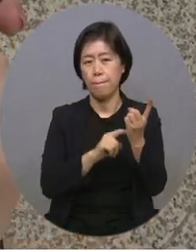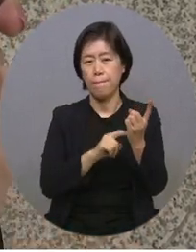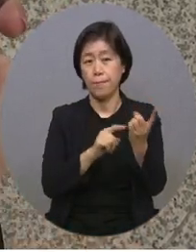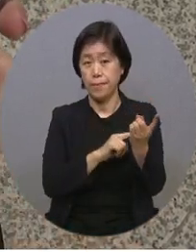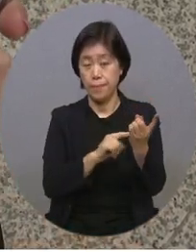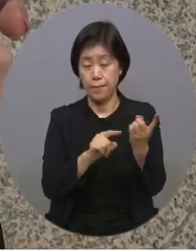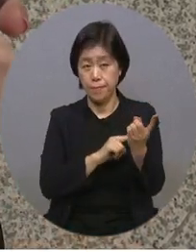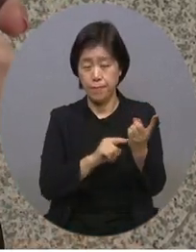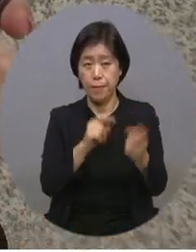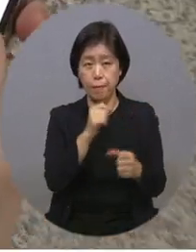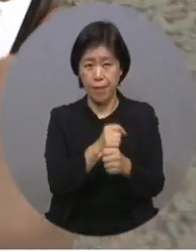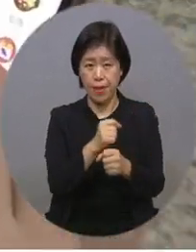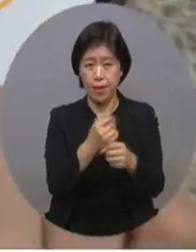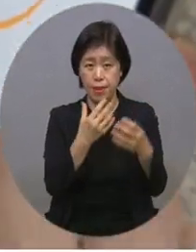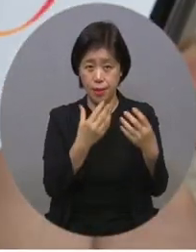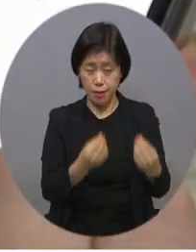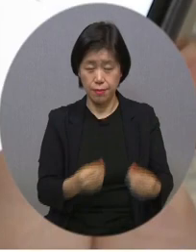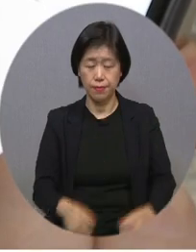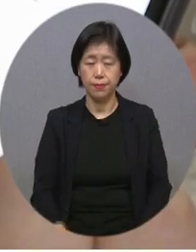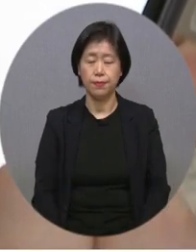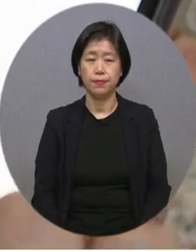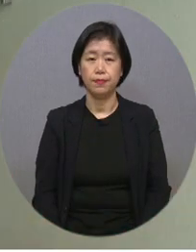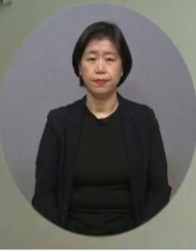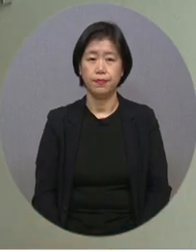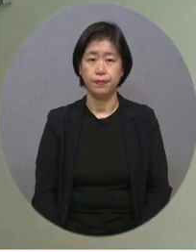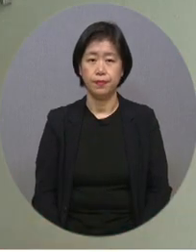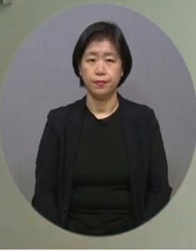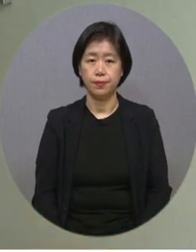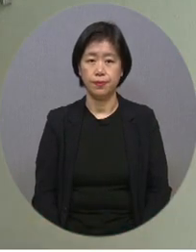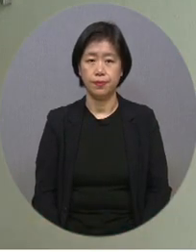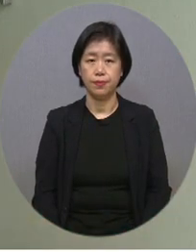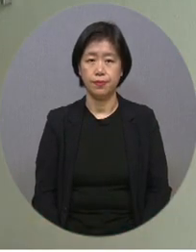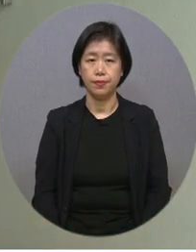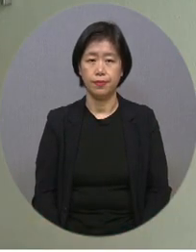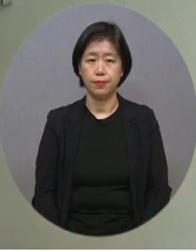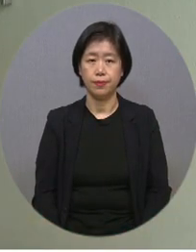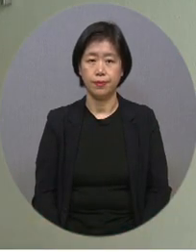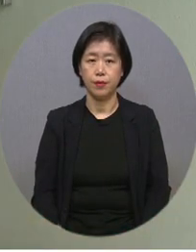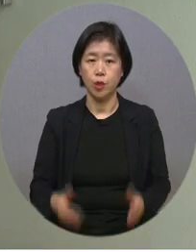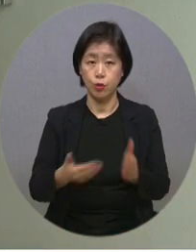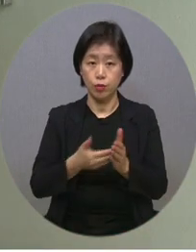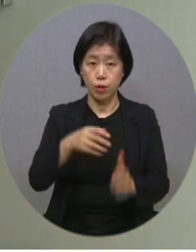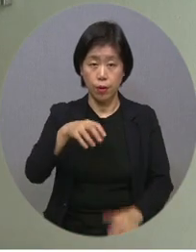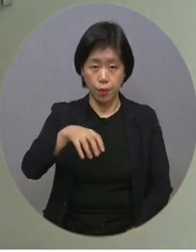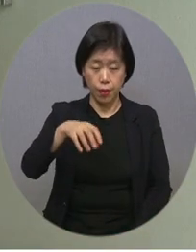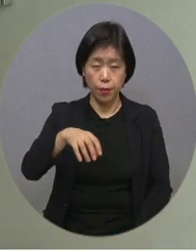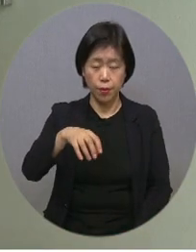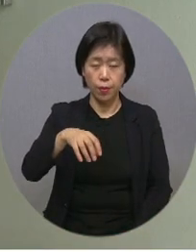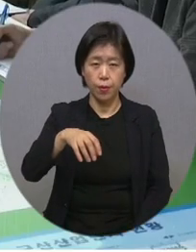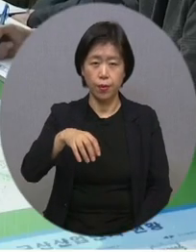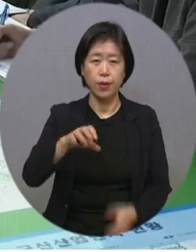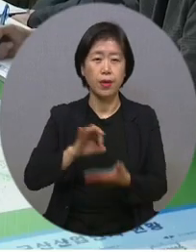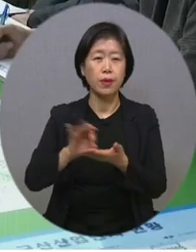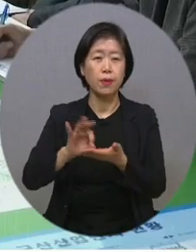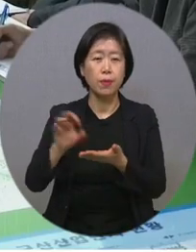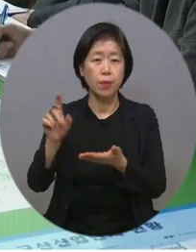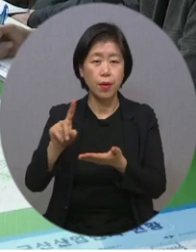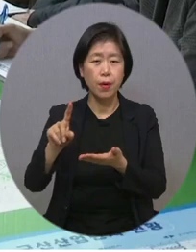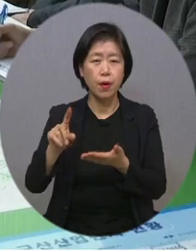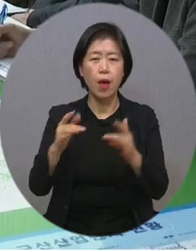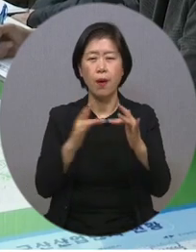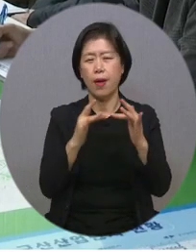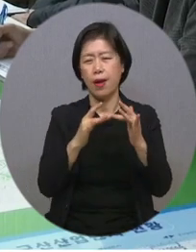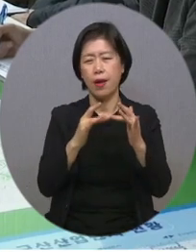앞으로는 저희들이 배달의 명수를 사실 군산 그 소비 트렌드가 이 온라인 쇼핑이잖아요. 그래서